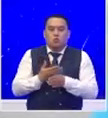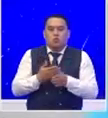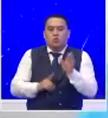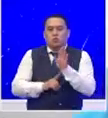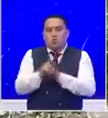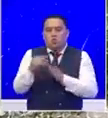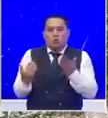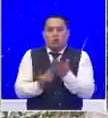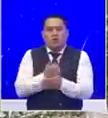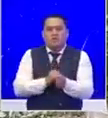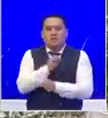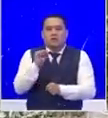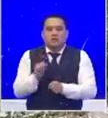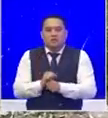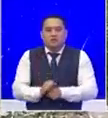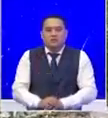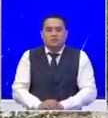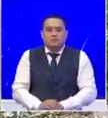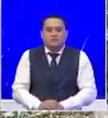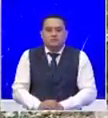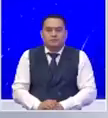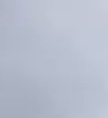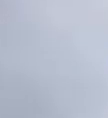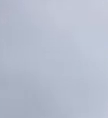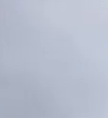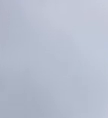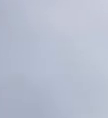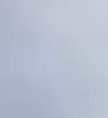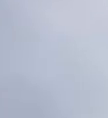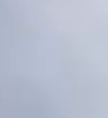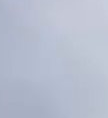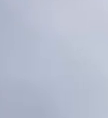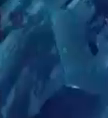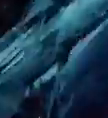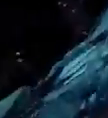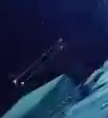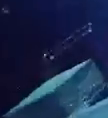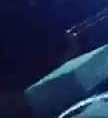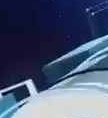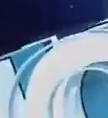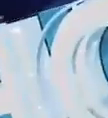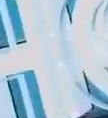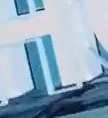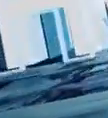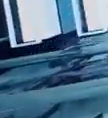запуску новой станции. Гульмира Тимиргалиева, Абзал Нусипов, телеканал ЖТСУ, Панфиловский район.